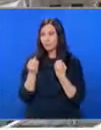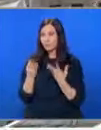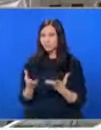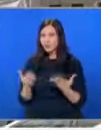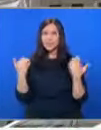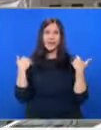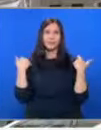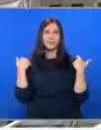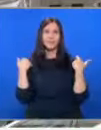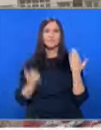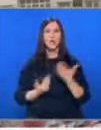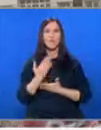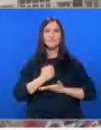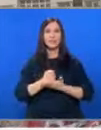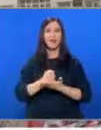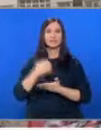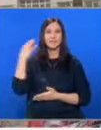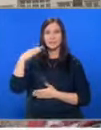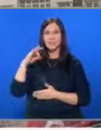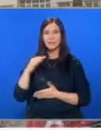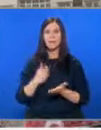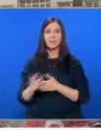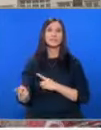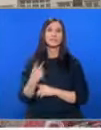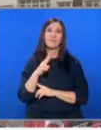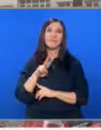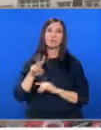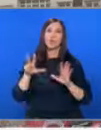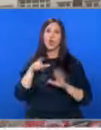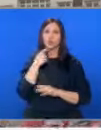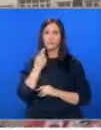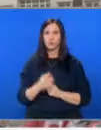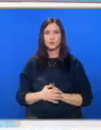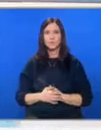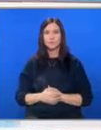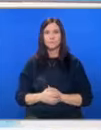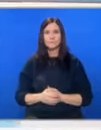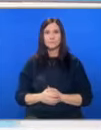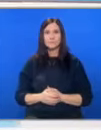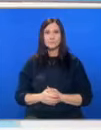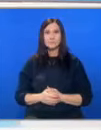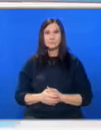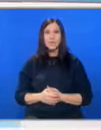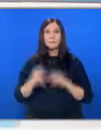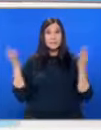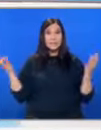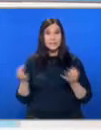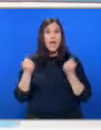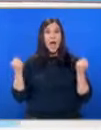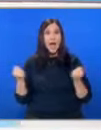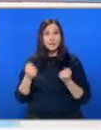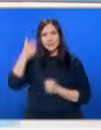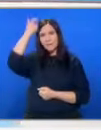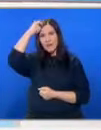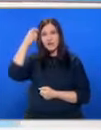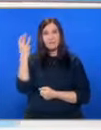да се кандидатира за нов мандат за президент през 2028 година. специализирана акция